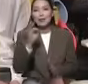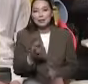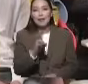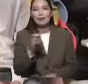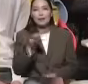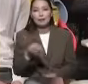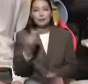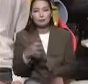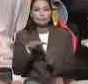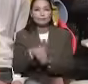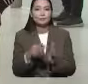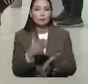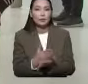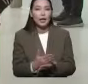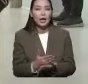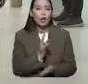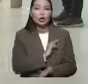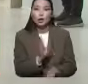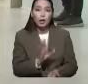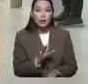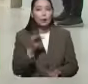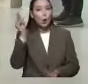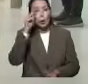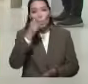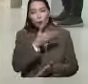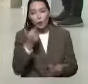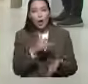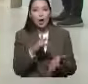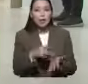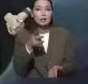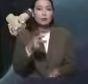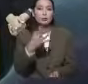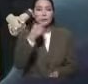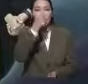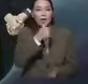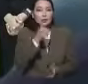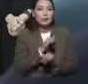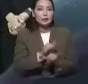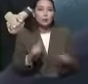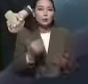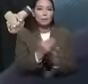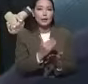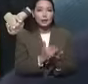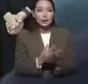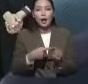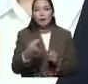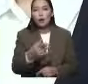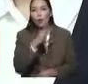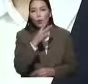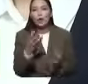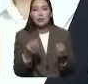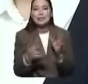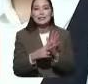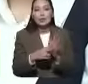ниет санатына жатады. Яғни жұмыс демейді, не оқымайды. Қаланың 2025 жылға дейінгі дамыту бағдарламасы аясында алдағы уақытта тағы